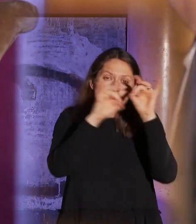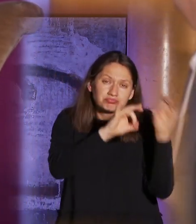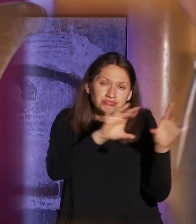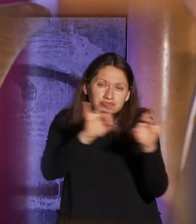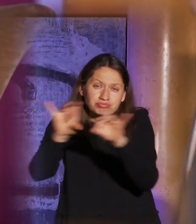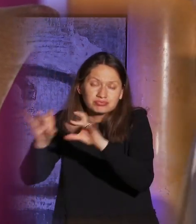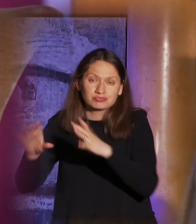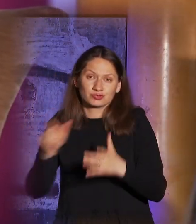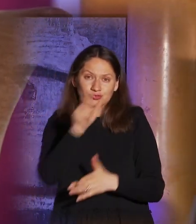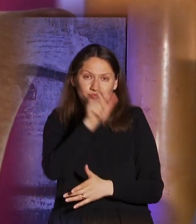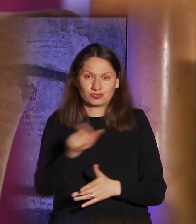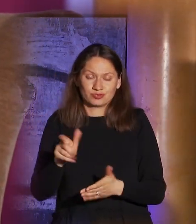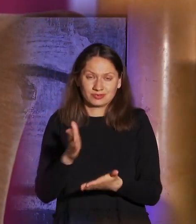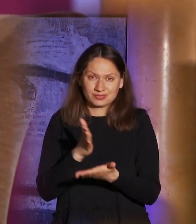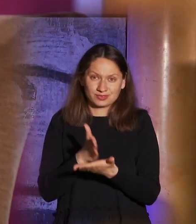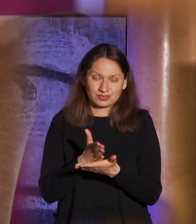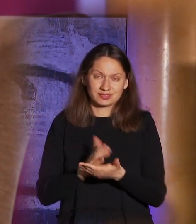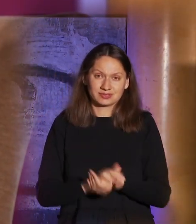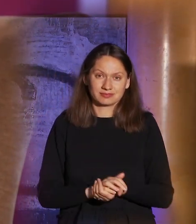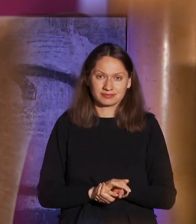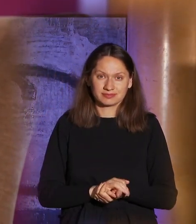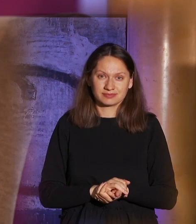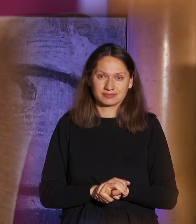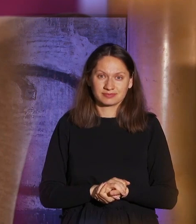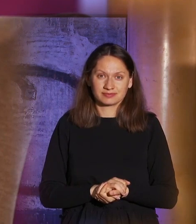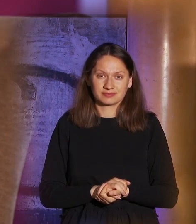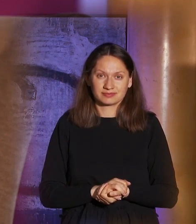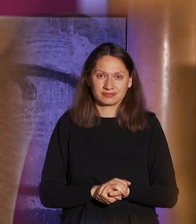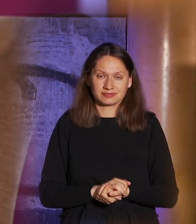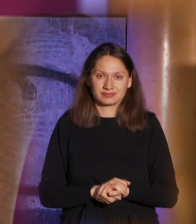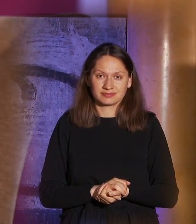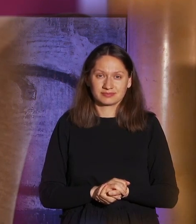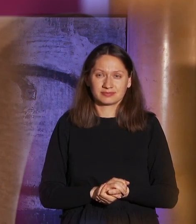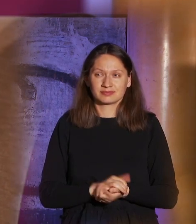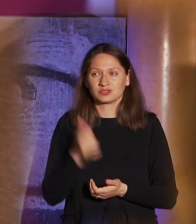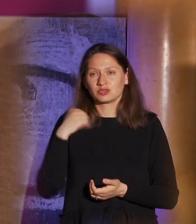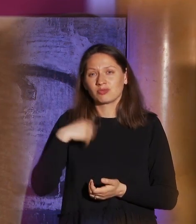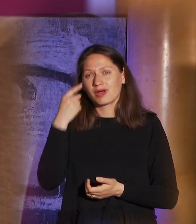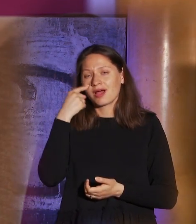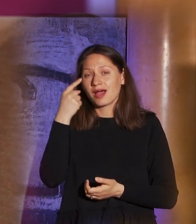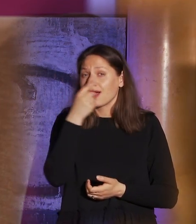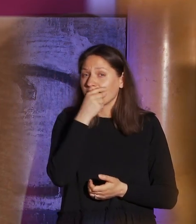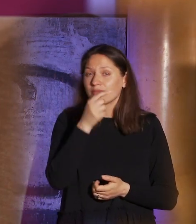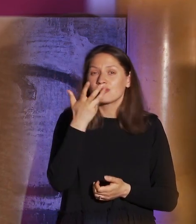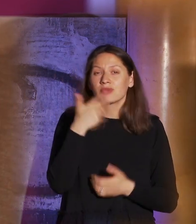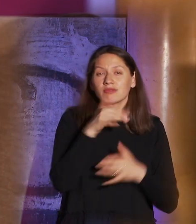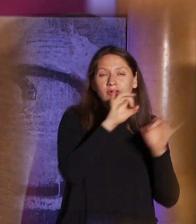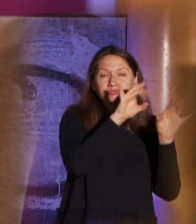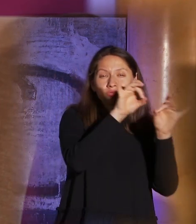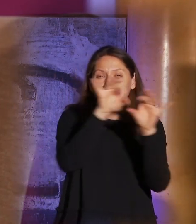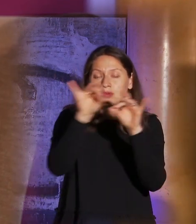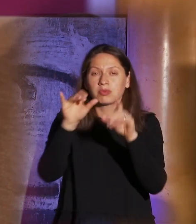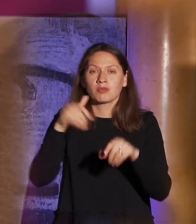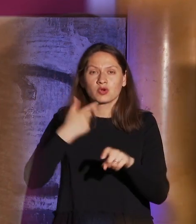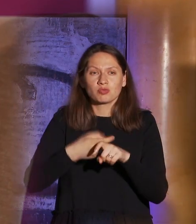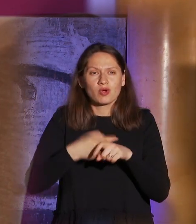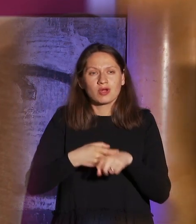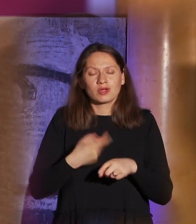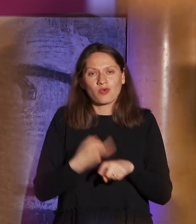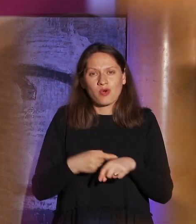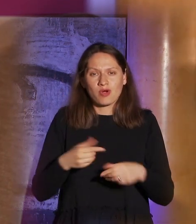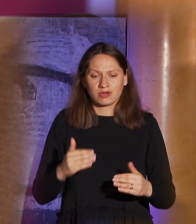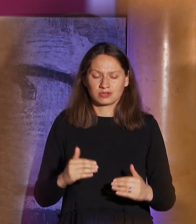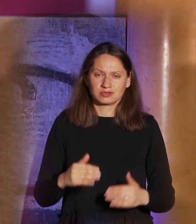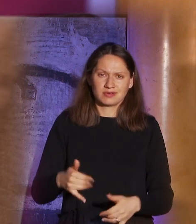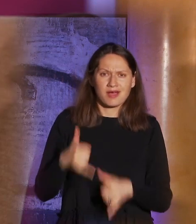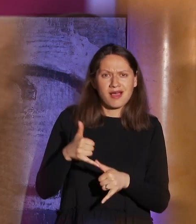yra. Jisai blogiau mato, rudom akim, mėlynom, jisai ten trumpesnė koja, ilgesnė.